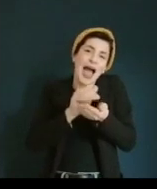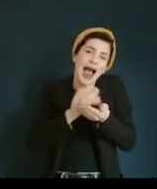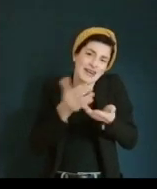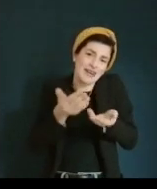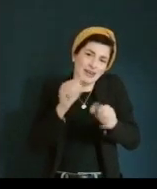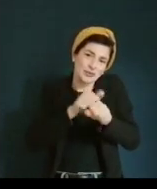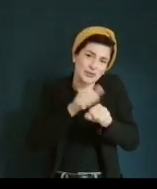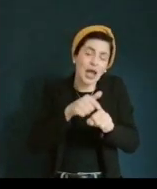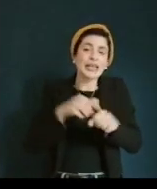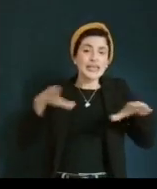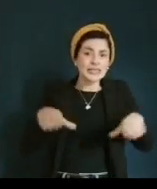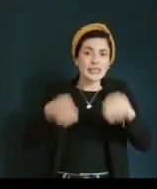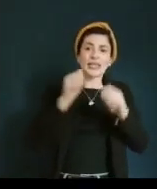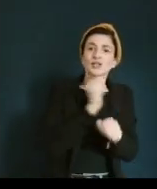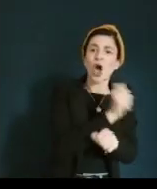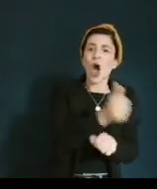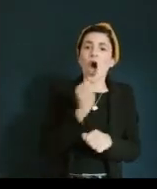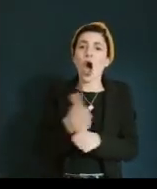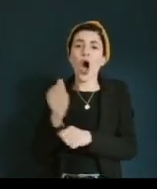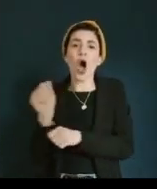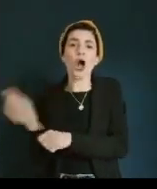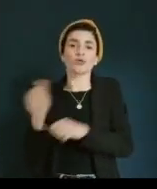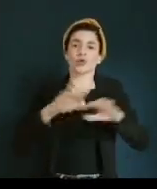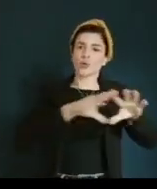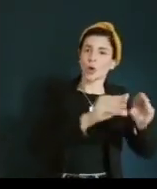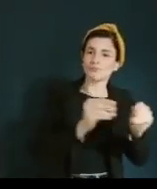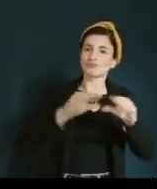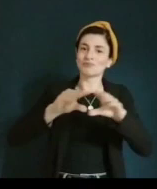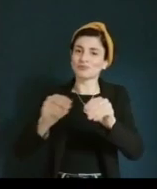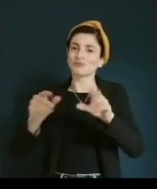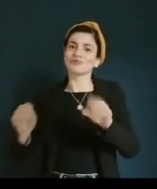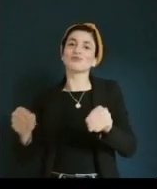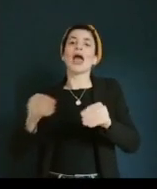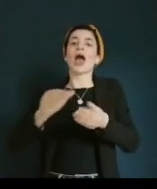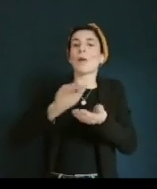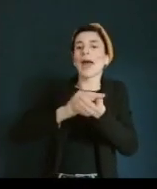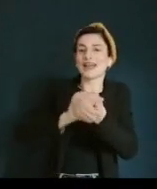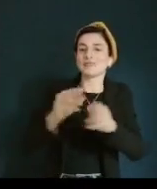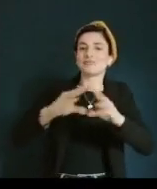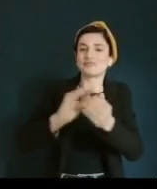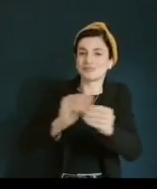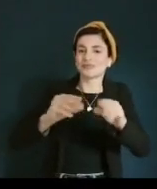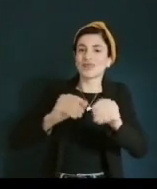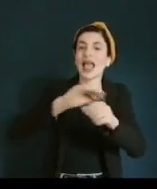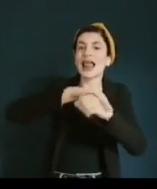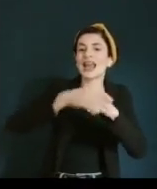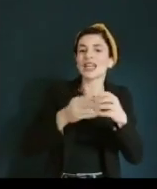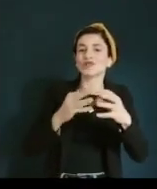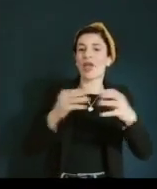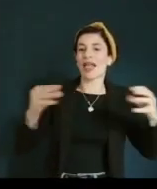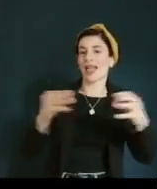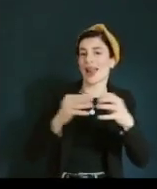di casa. E li inizio a lavorare singolarmente per fare diventare l'impasto sempre più liscio ed